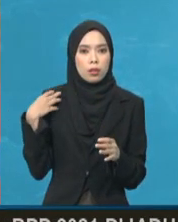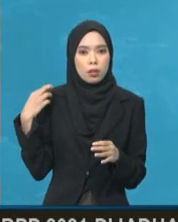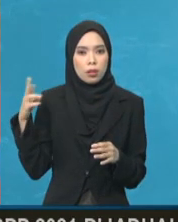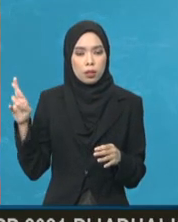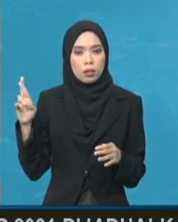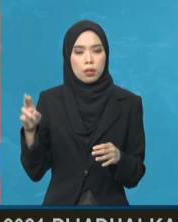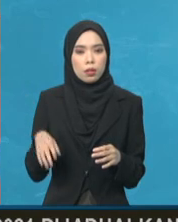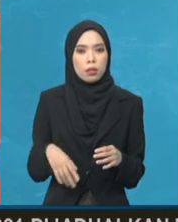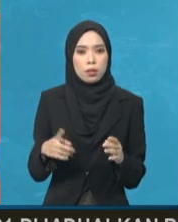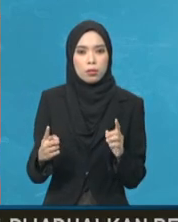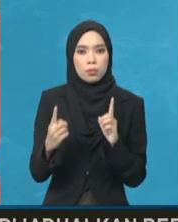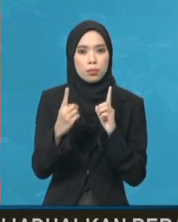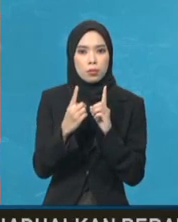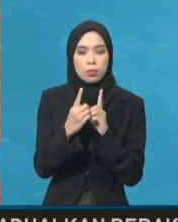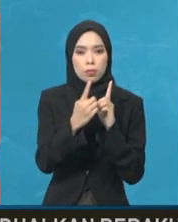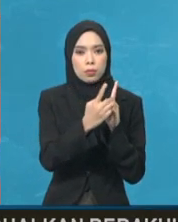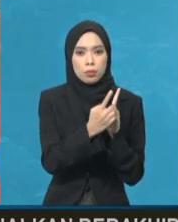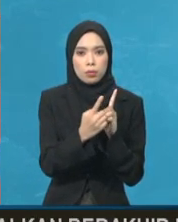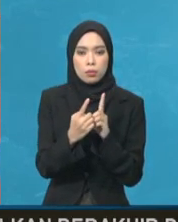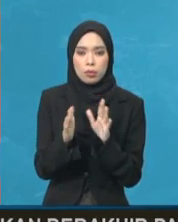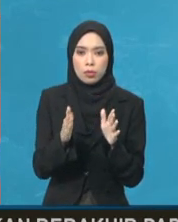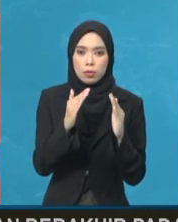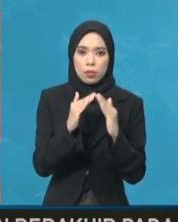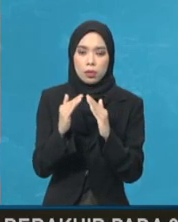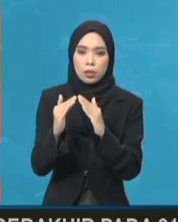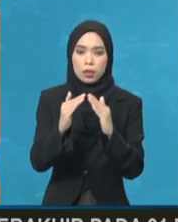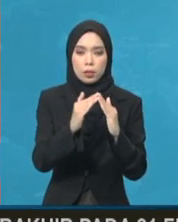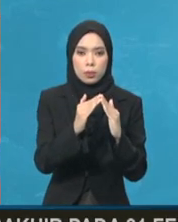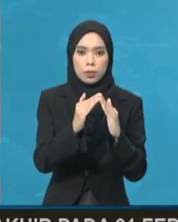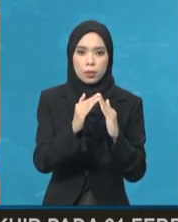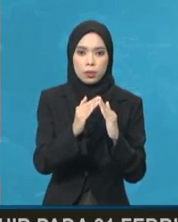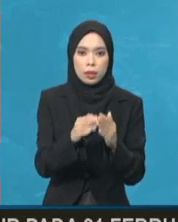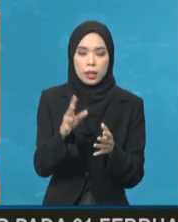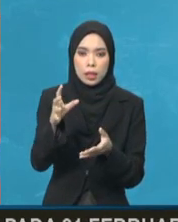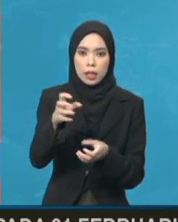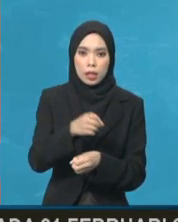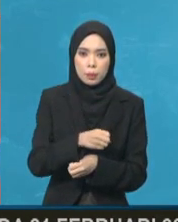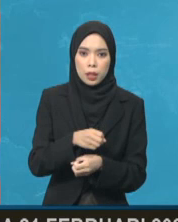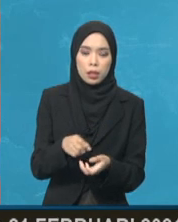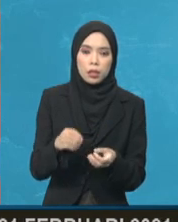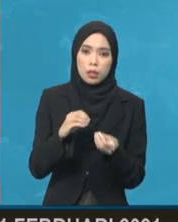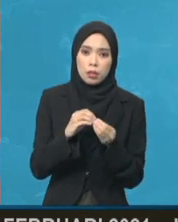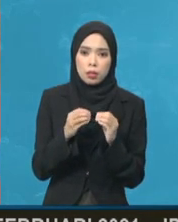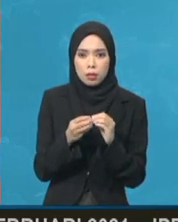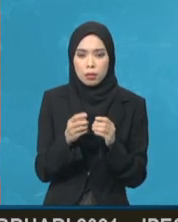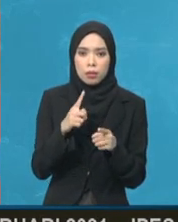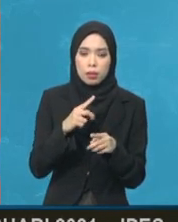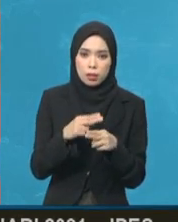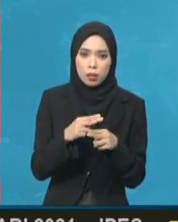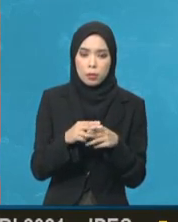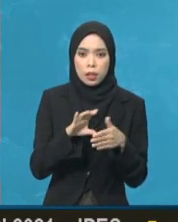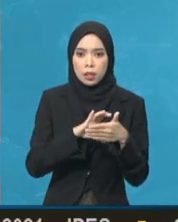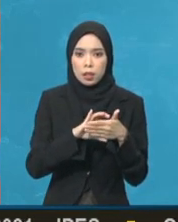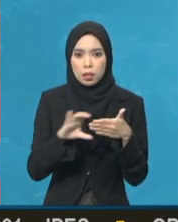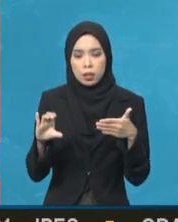untuk mengumpulkan maklumat yang diperlukan antaranya nama nomor Kak pintar Tarikh lahir dan nomor telepon